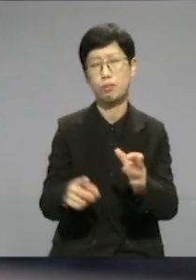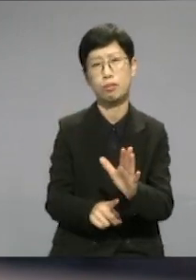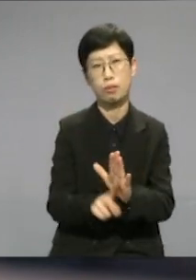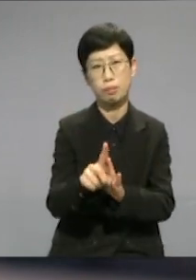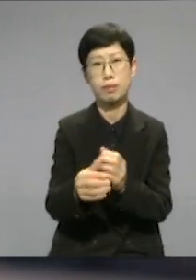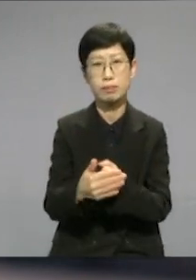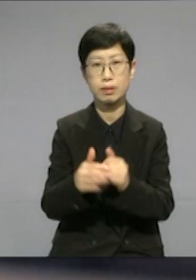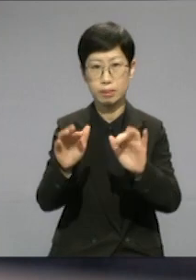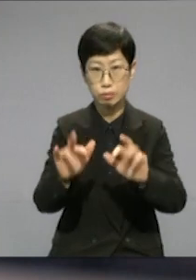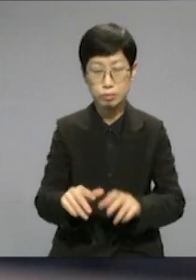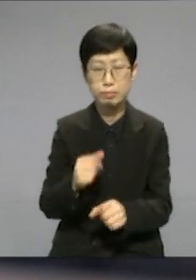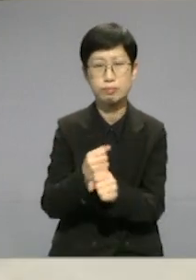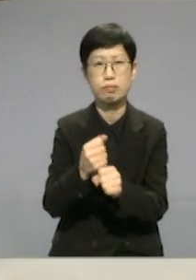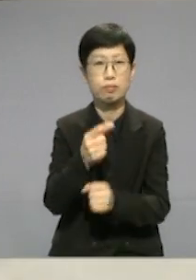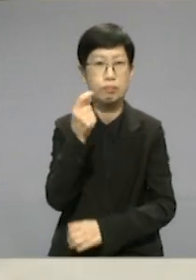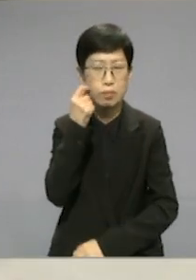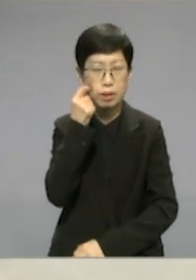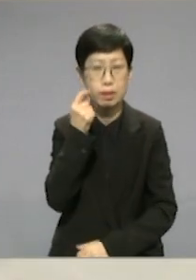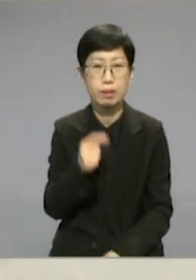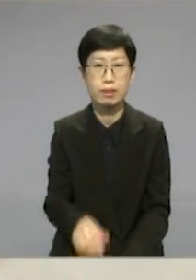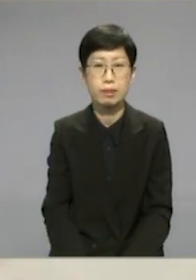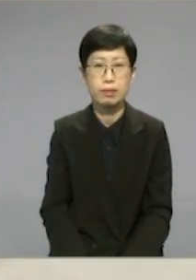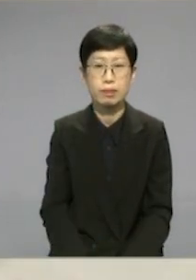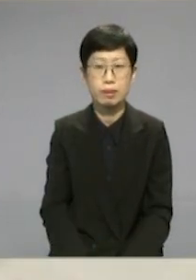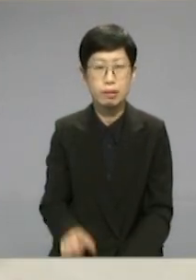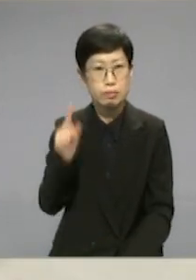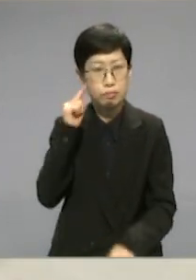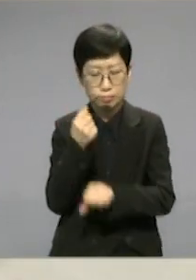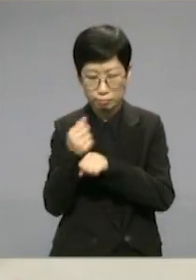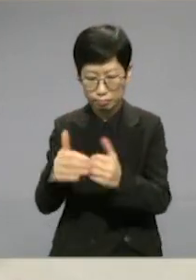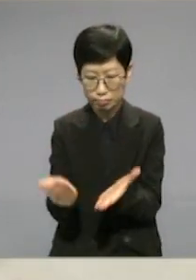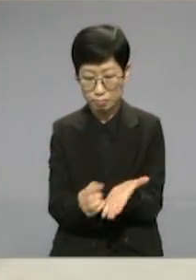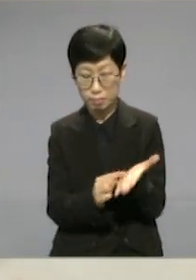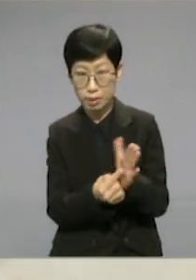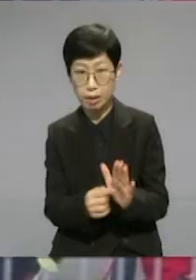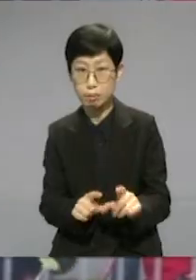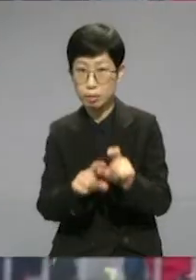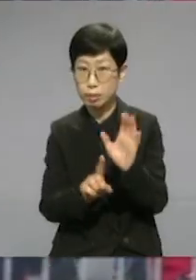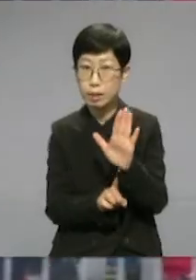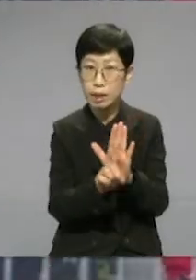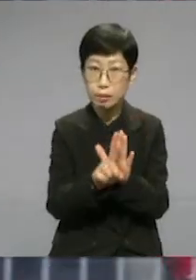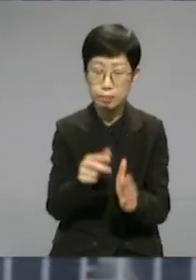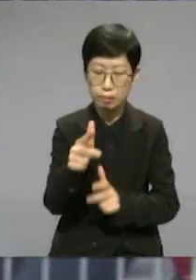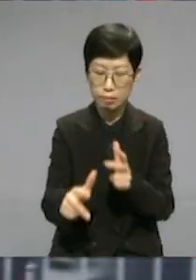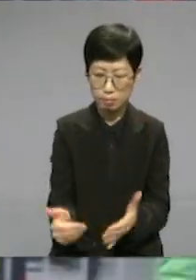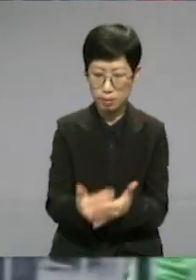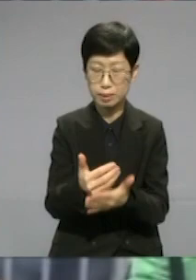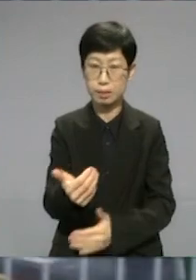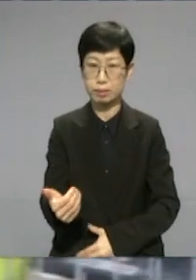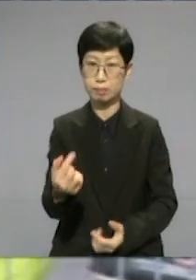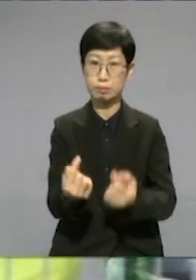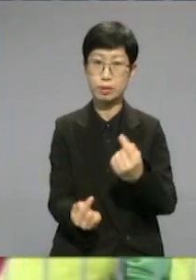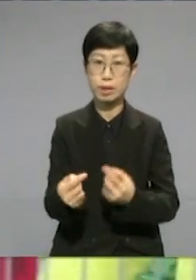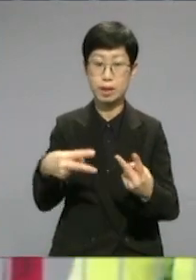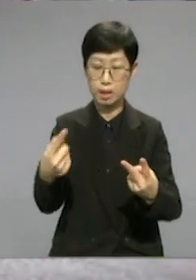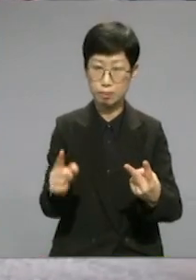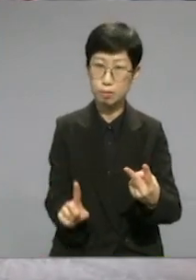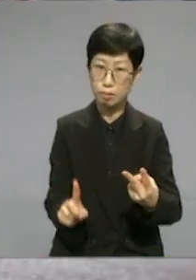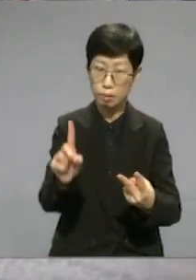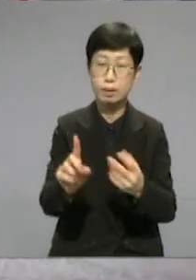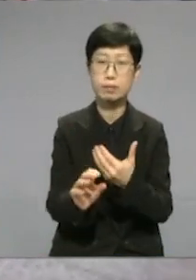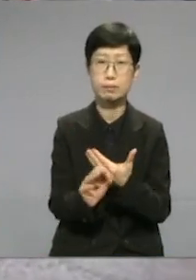noi avevamo 12 gradi. 유럽 연구진에 따르면 평균 기온이 산업화 이전보다 섭씨 2도 높아질